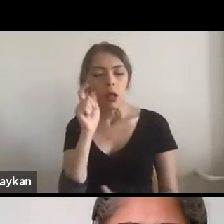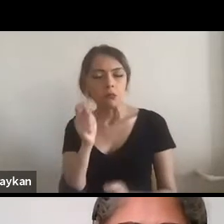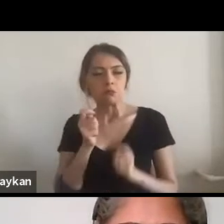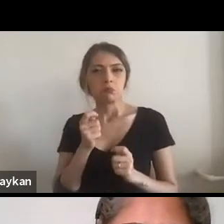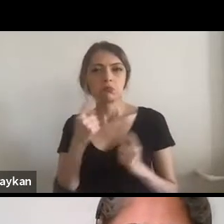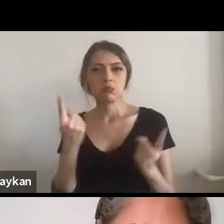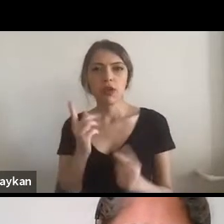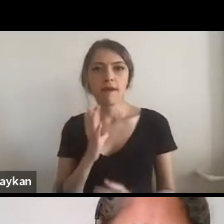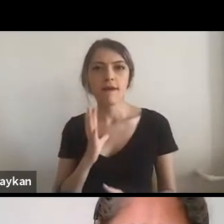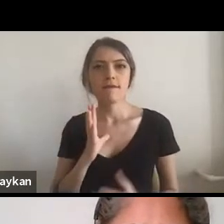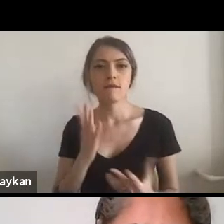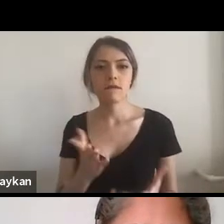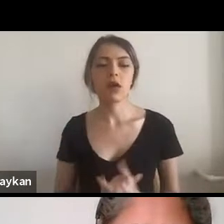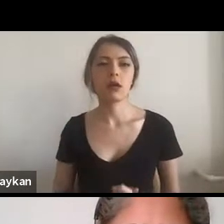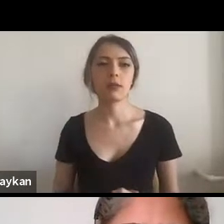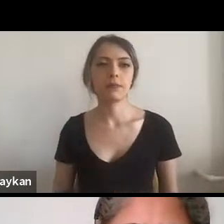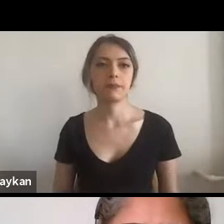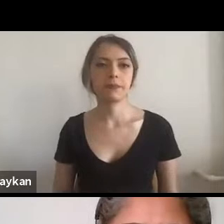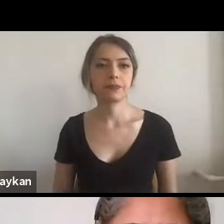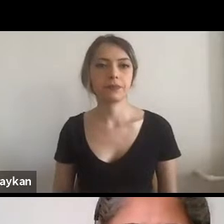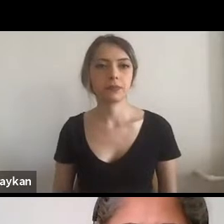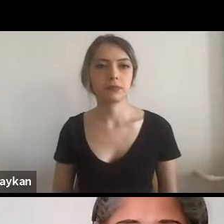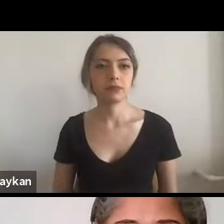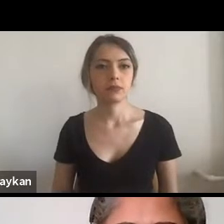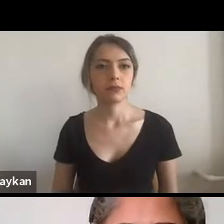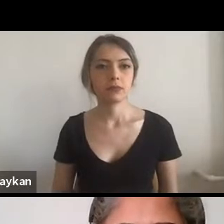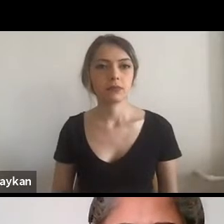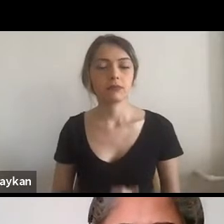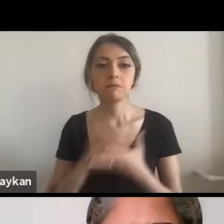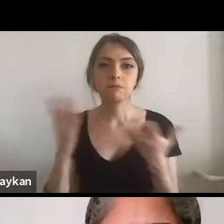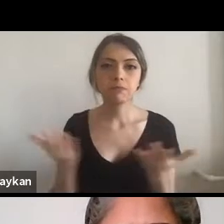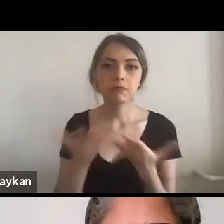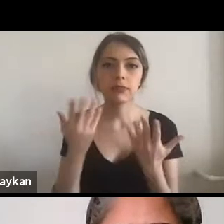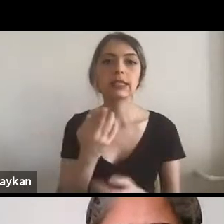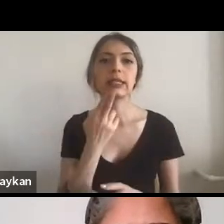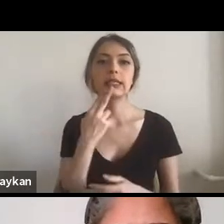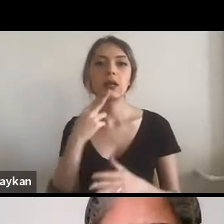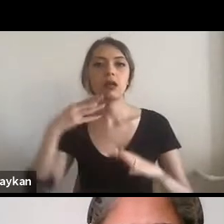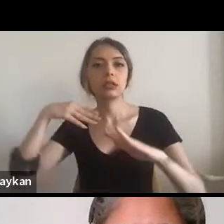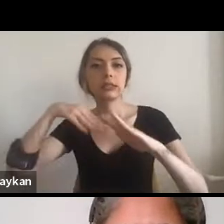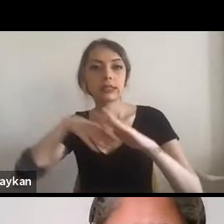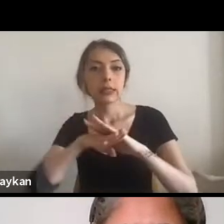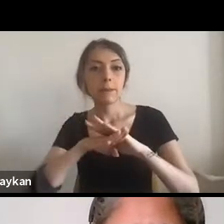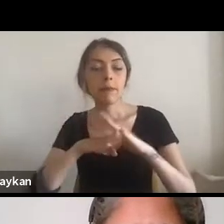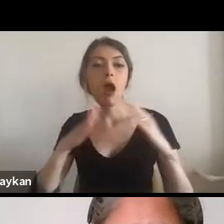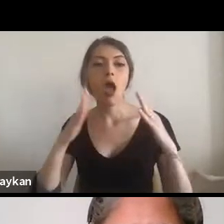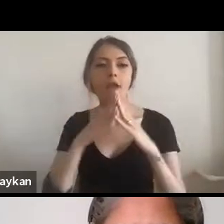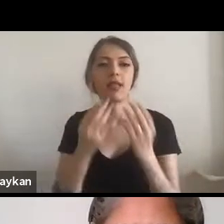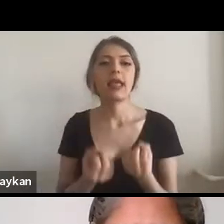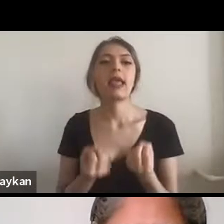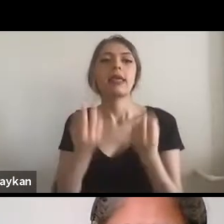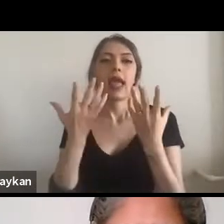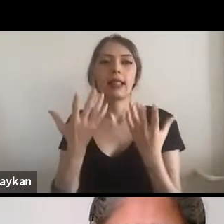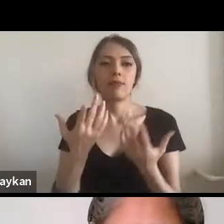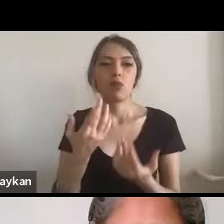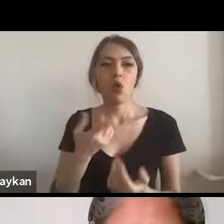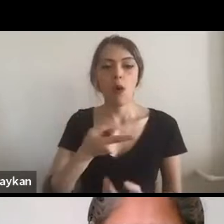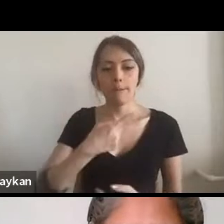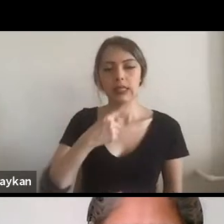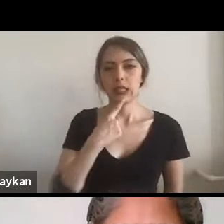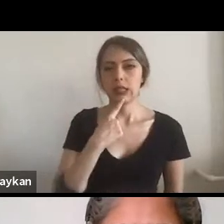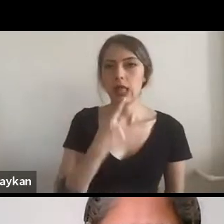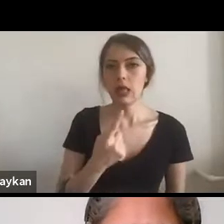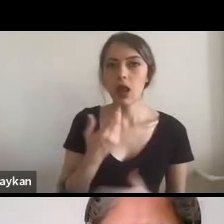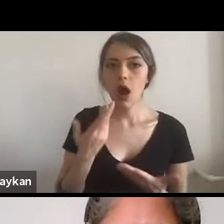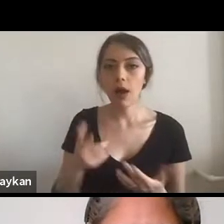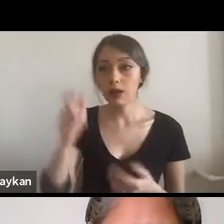şeyi burada belirtmek istiyorum. Mesela kadın sığınaklarının yetersizliğinden bahsediyoruz ama